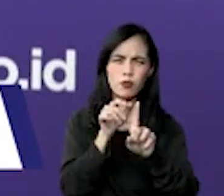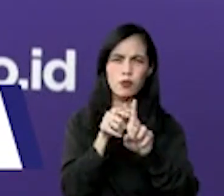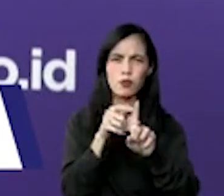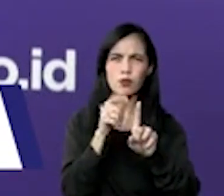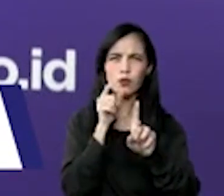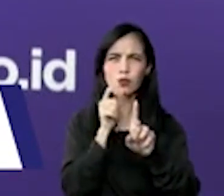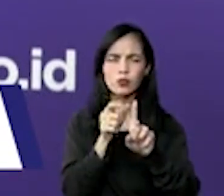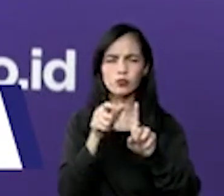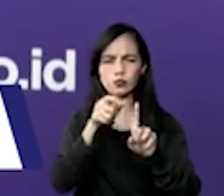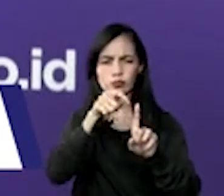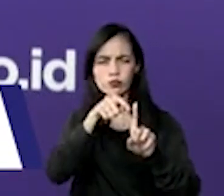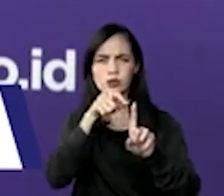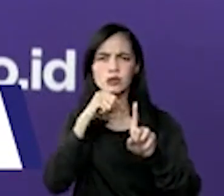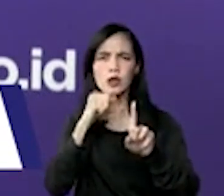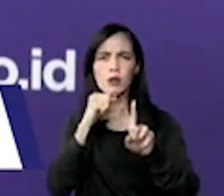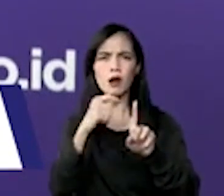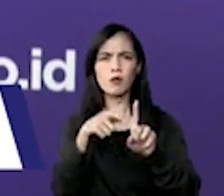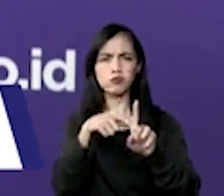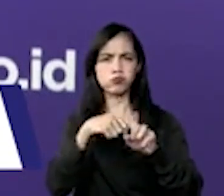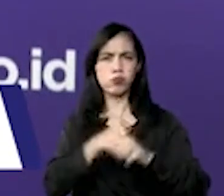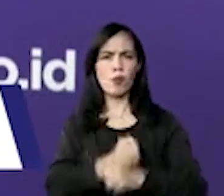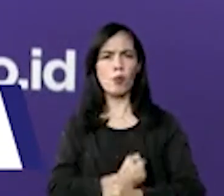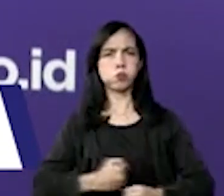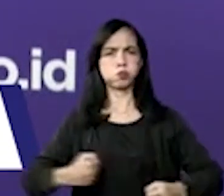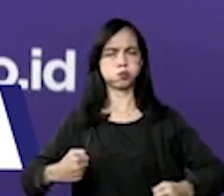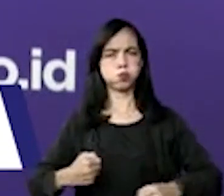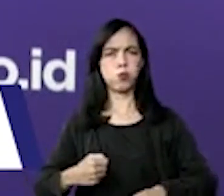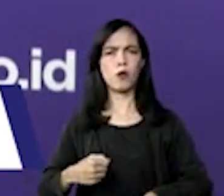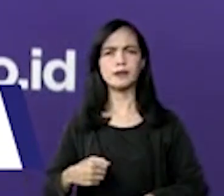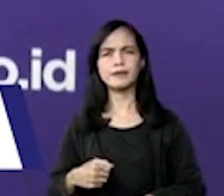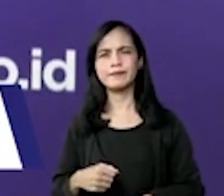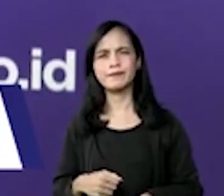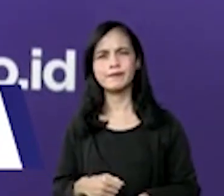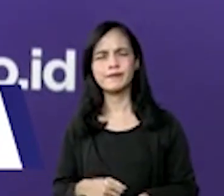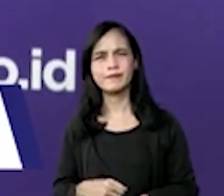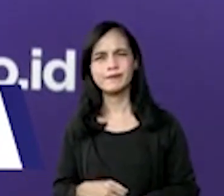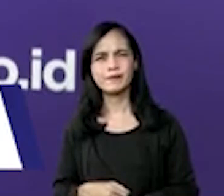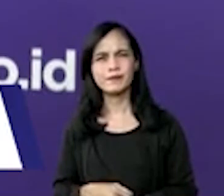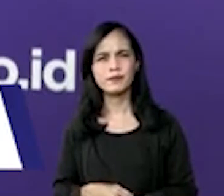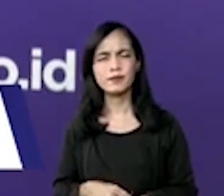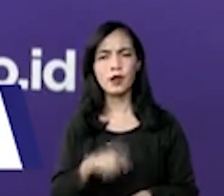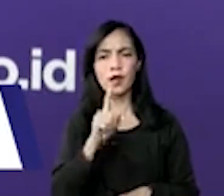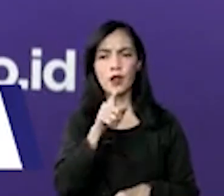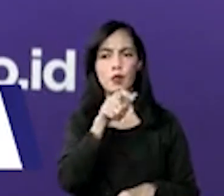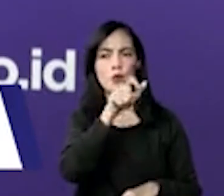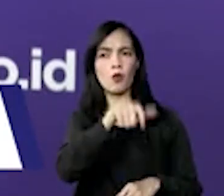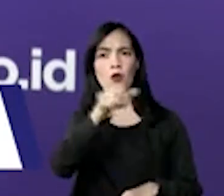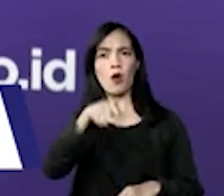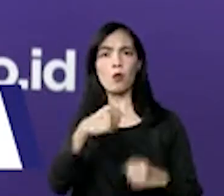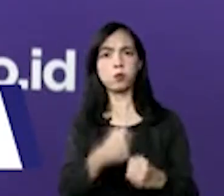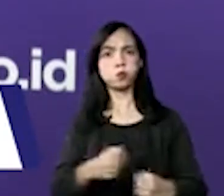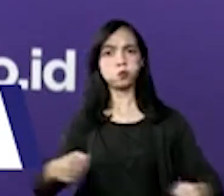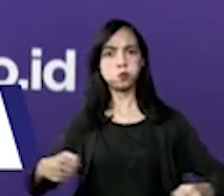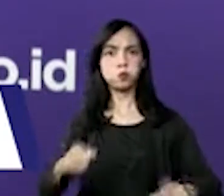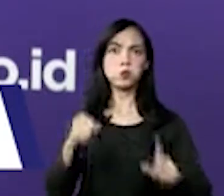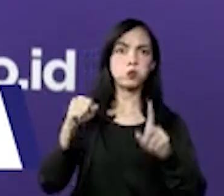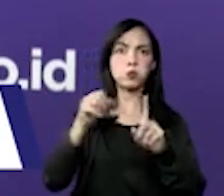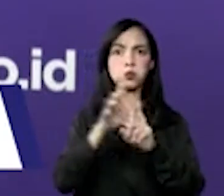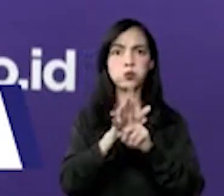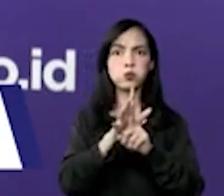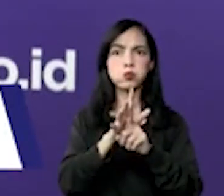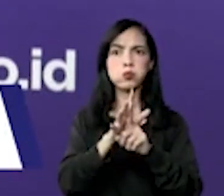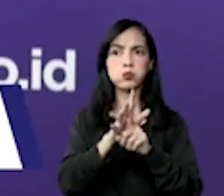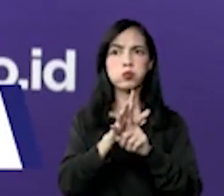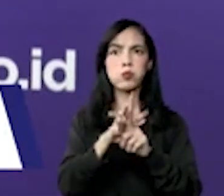pada mereka yang obesitas. Kemudian kalau mereka obesitas, kalau sudah terkena COVID-19 ini